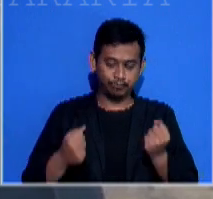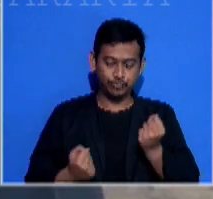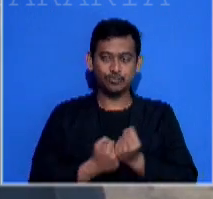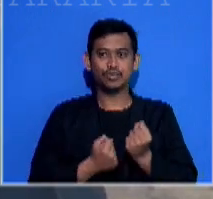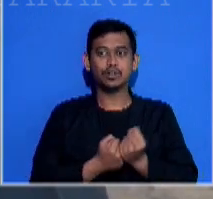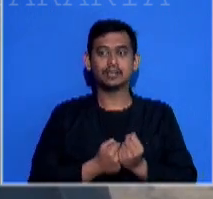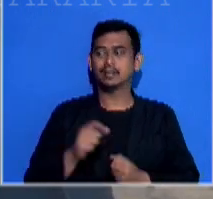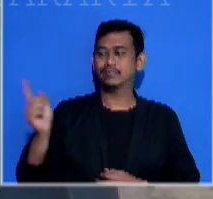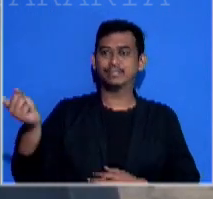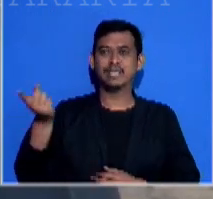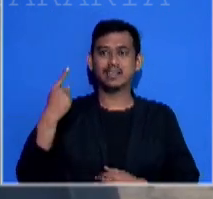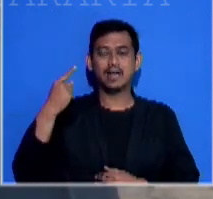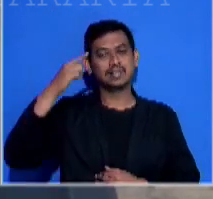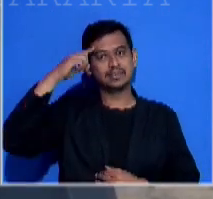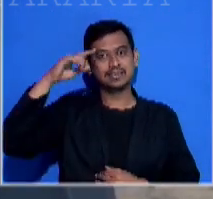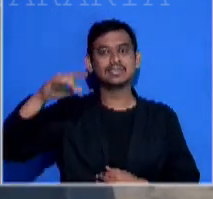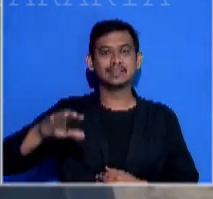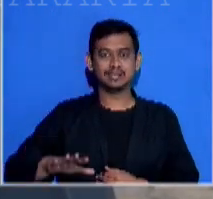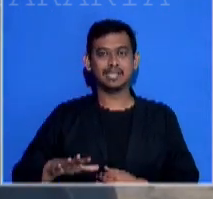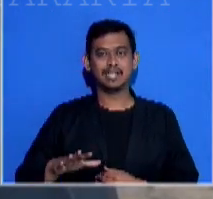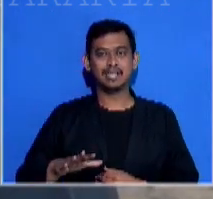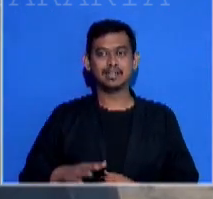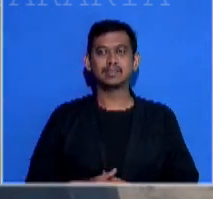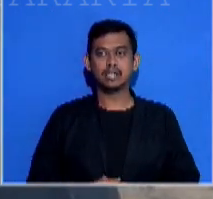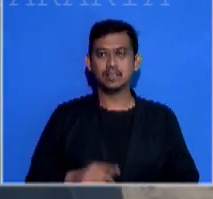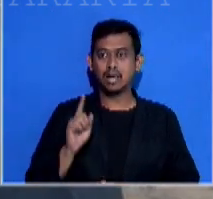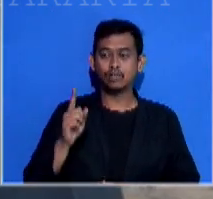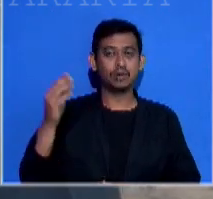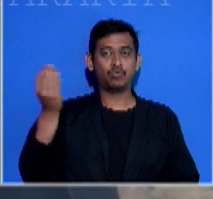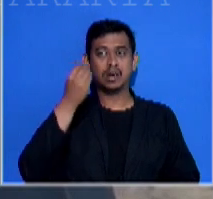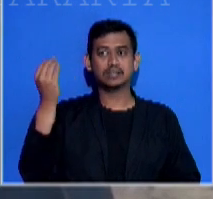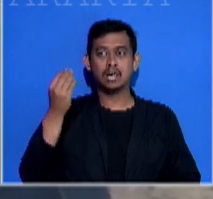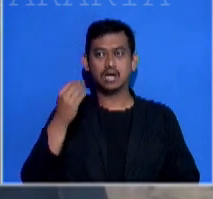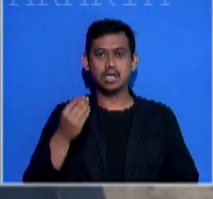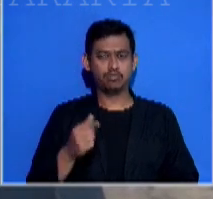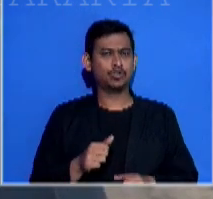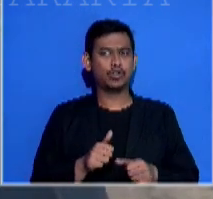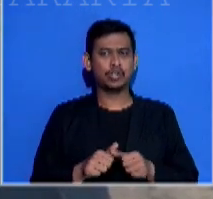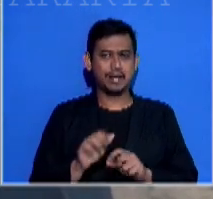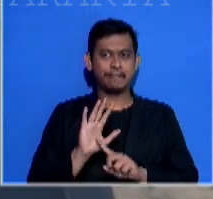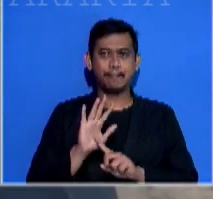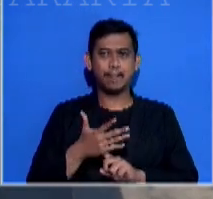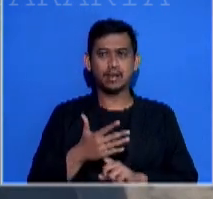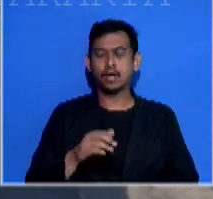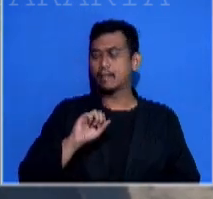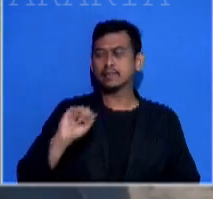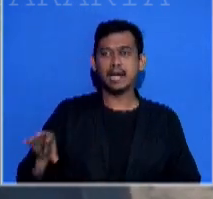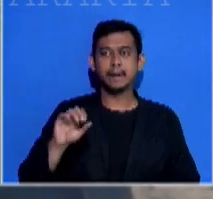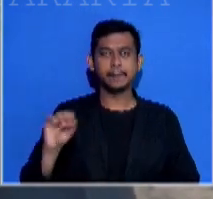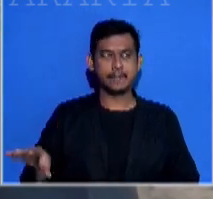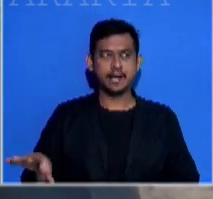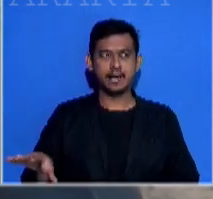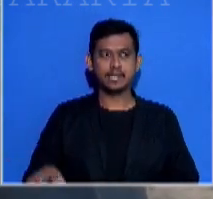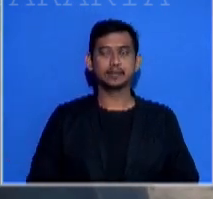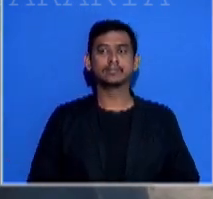pemerintah Kabupaten Bantul yaitu Program pariwisata dan program bebas dari sampah sehingga apa yang